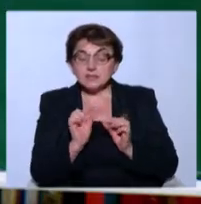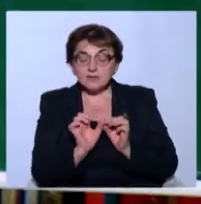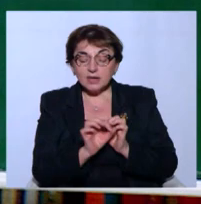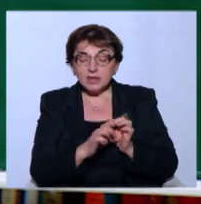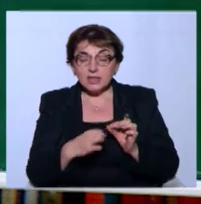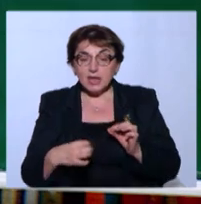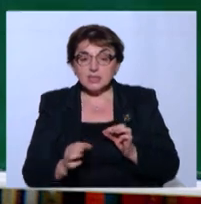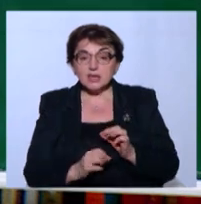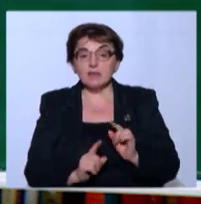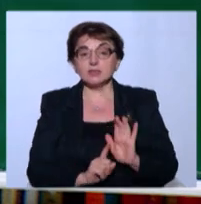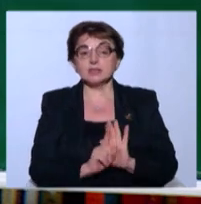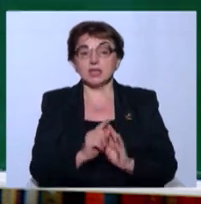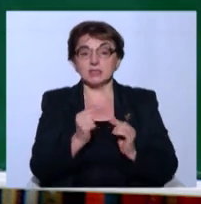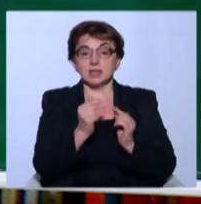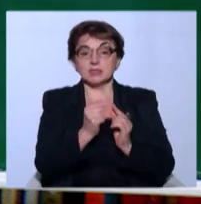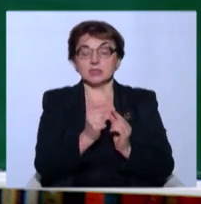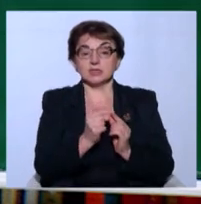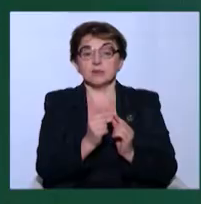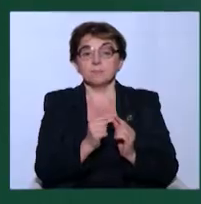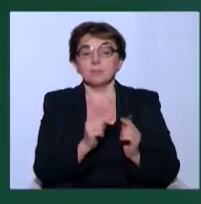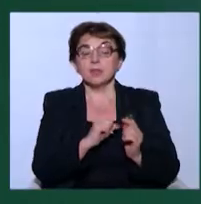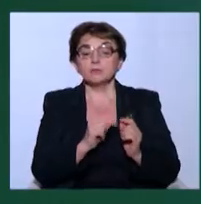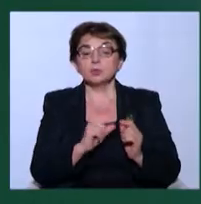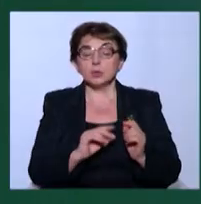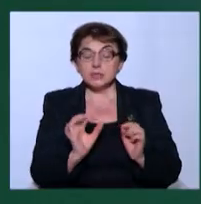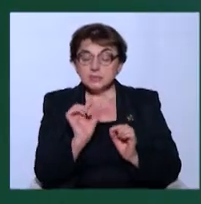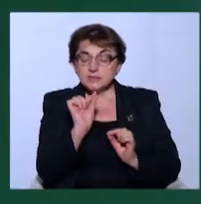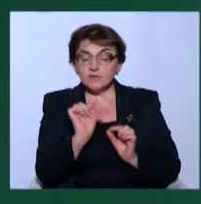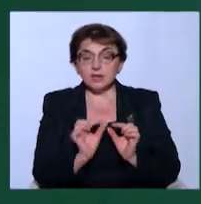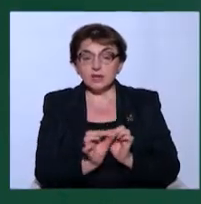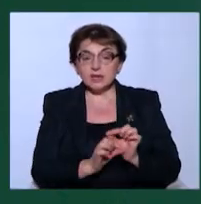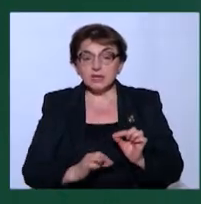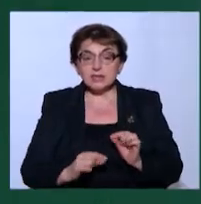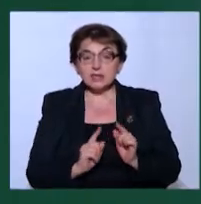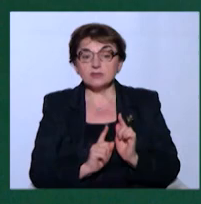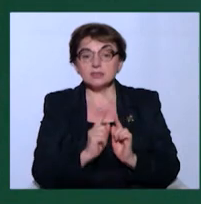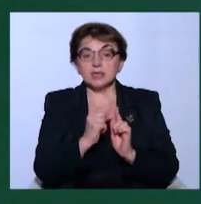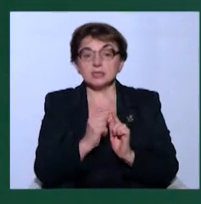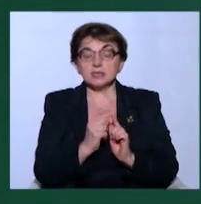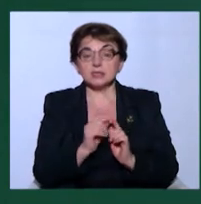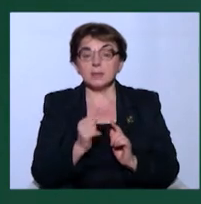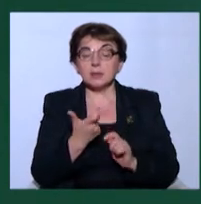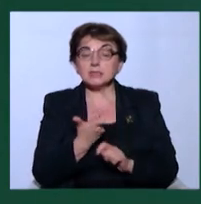დასაწყისი. წვრილი ნაწლავის დასაწყისია და მას